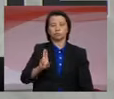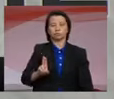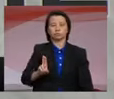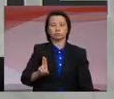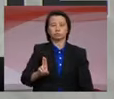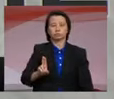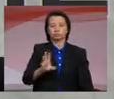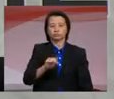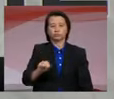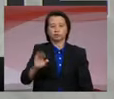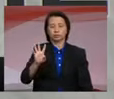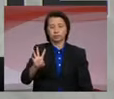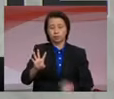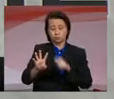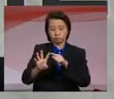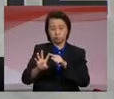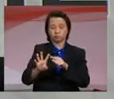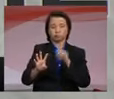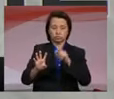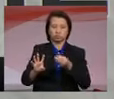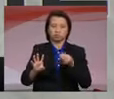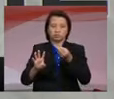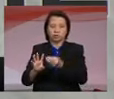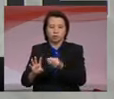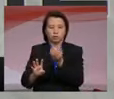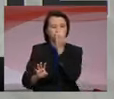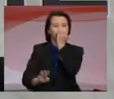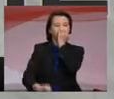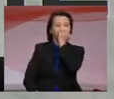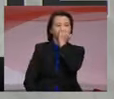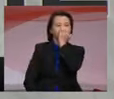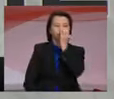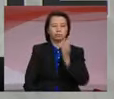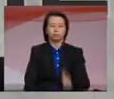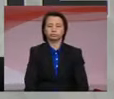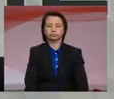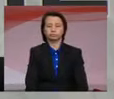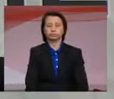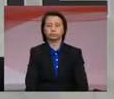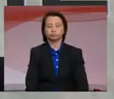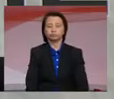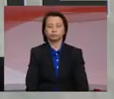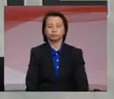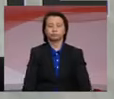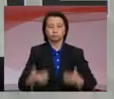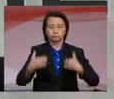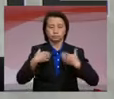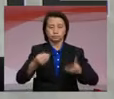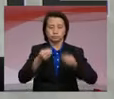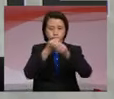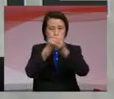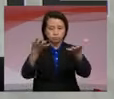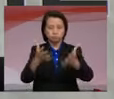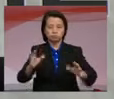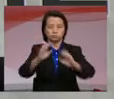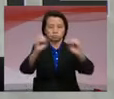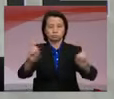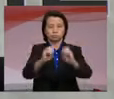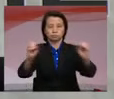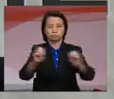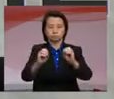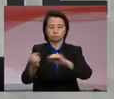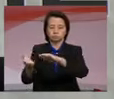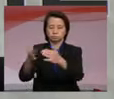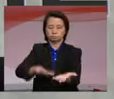rapi dan 1 kes memerlukan bantuan pernafasan. Adalah dimaklumkan bahawa tiada pertambahan